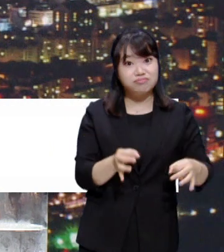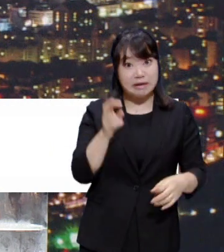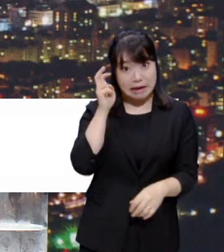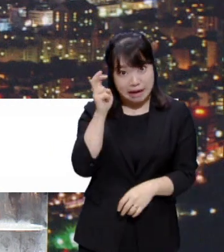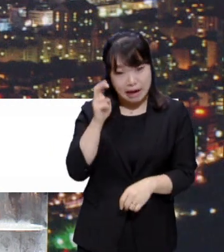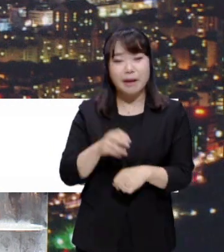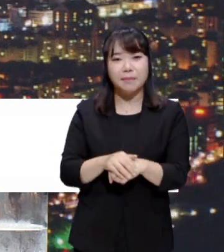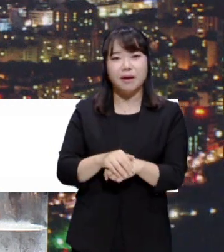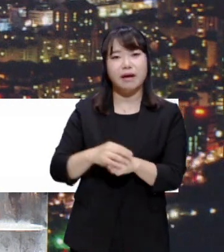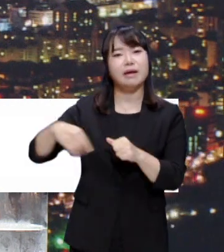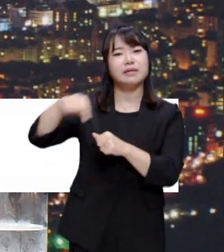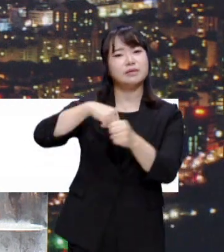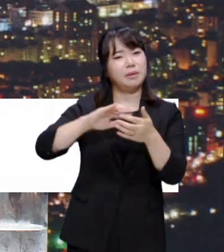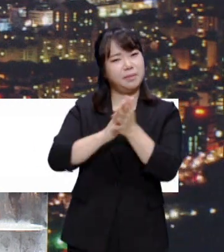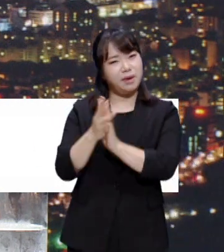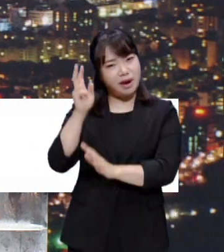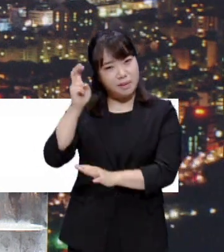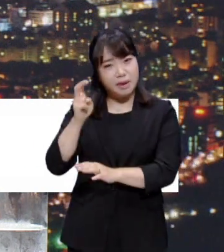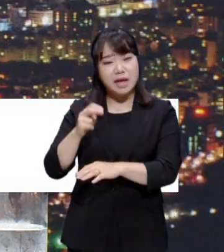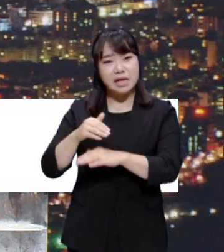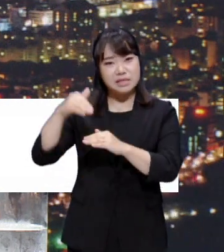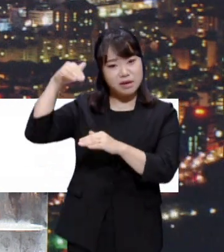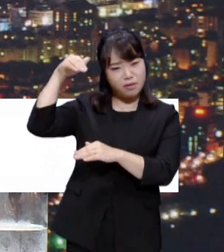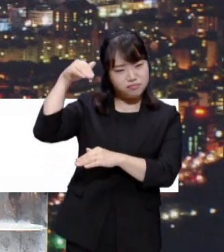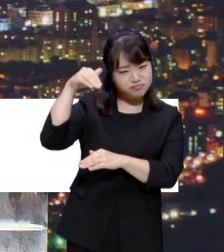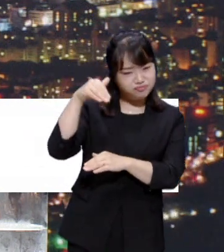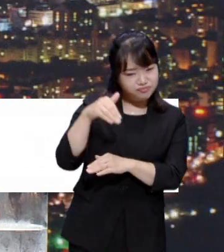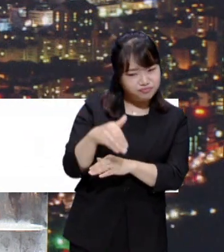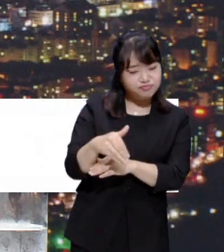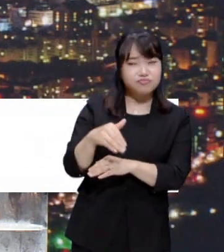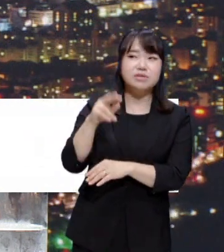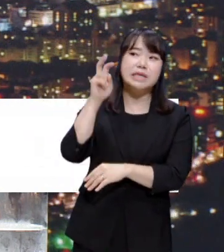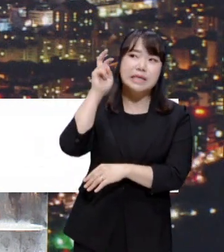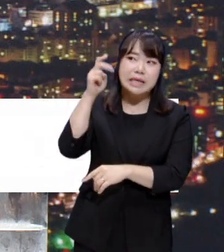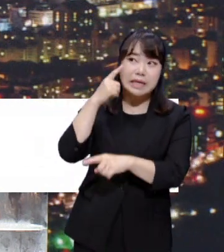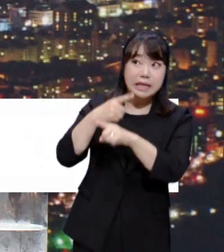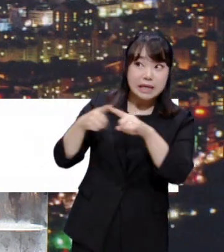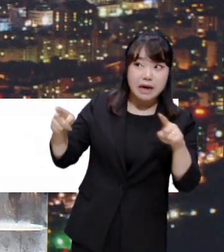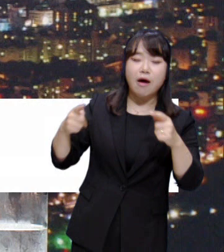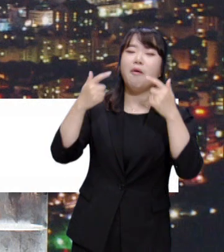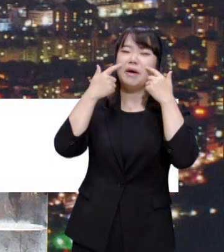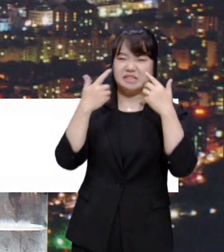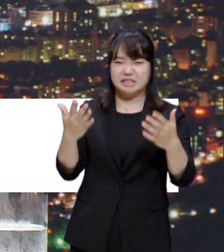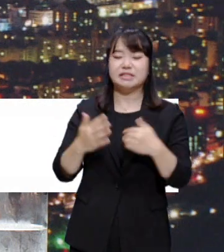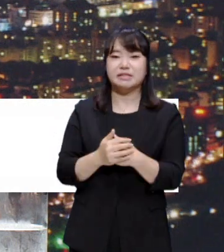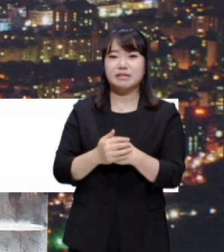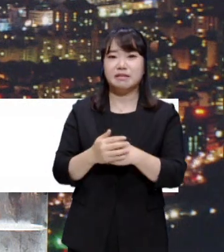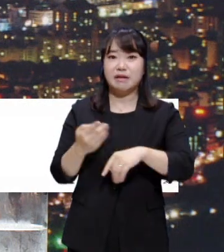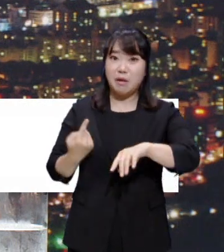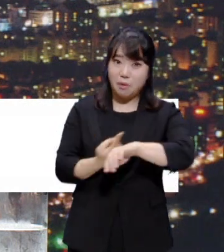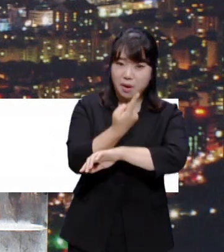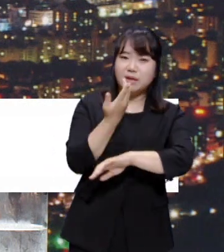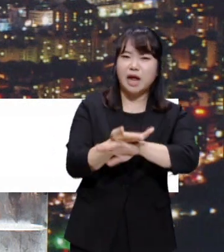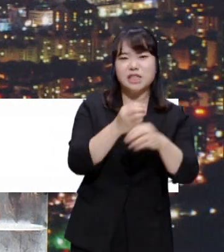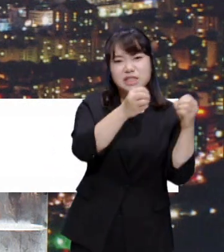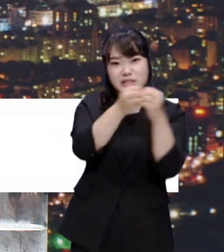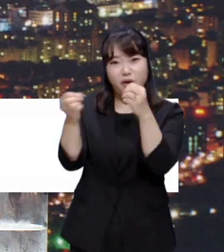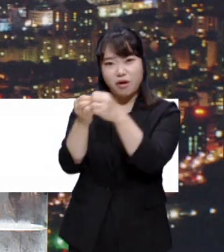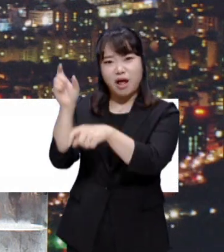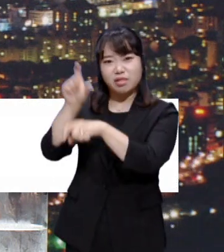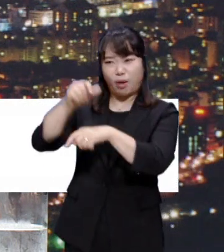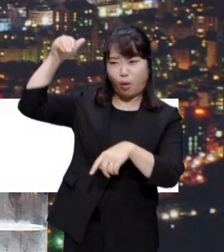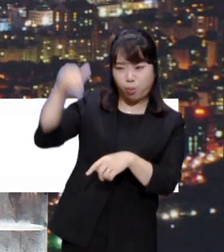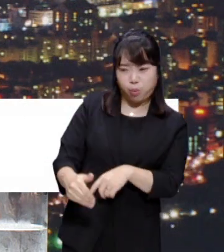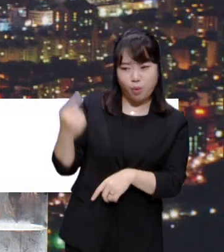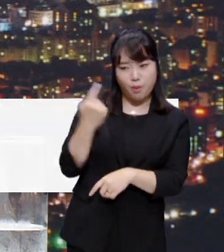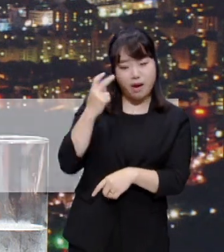이제 방향을 갈 수 있는데 하여간 하락 방향으로 추세를 전환했다는 것은 뭐 거부할 수 없는 상태고 외부 요인까지 가세하면 더 가속화될 수